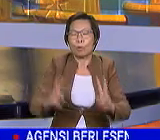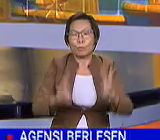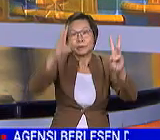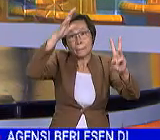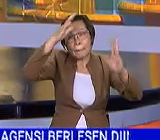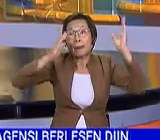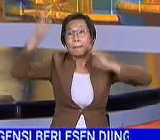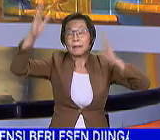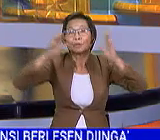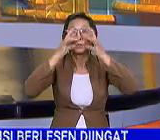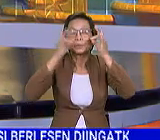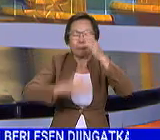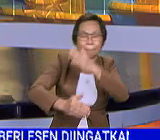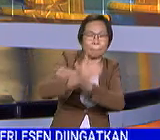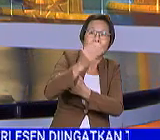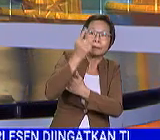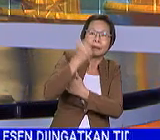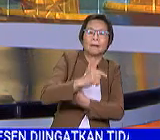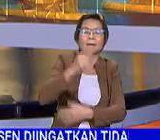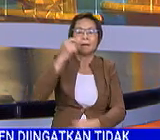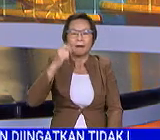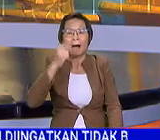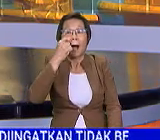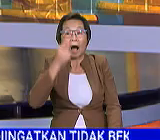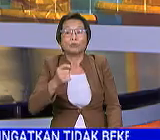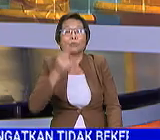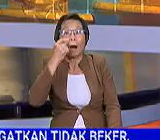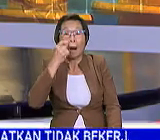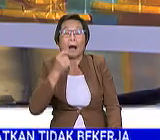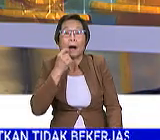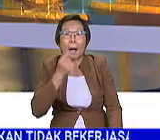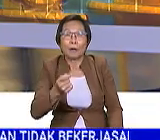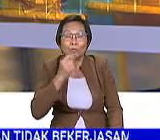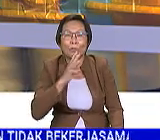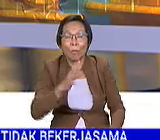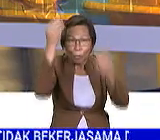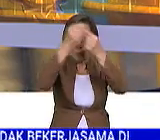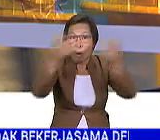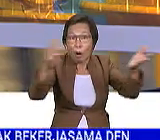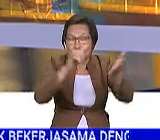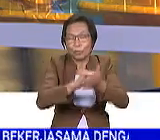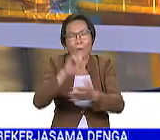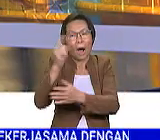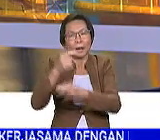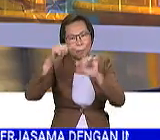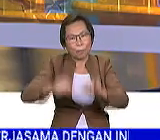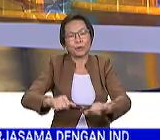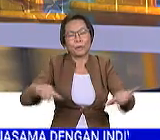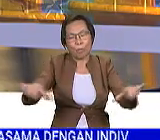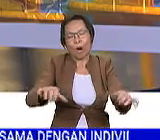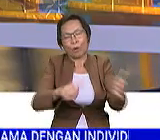Wisma babyshop pagi tadi translator bagaimanapun menegaskannya pengumuman mengenai perkara tersebut hanya boleh